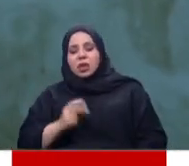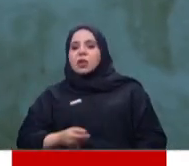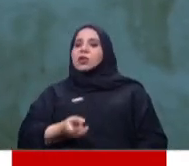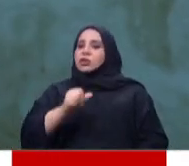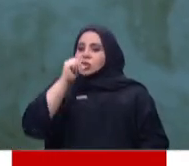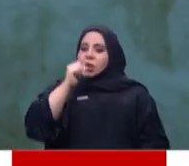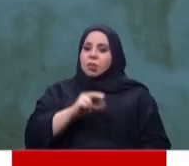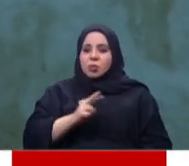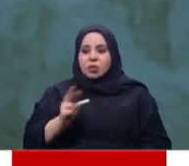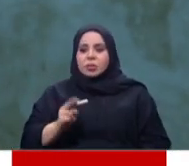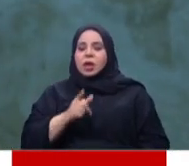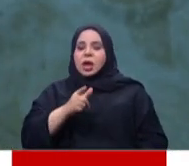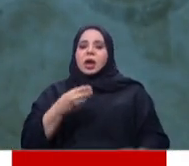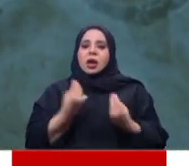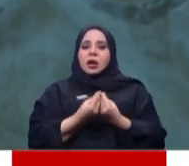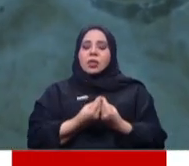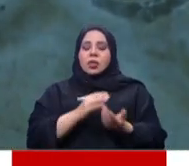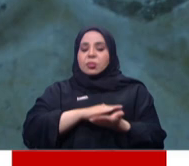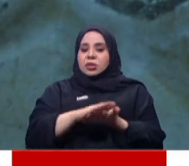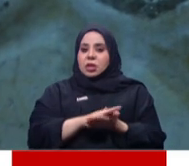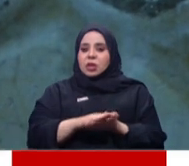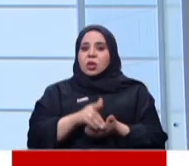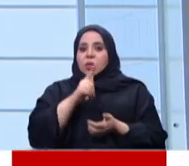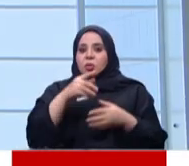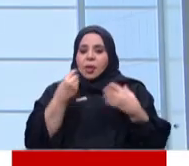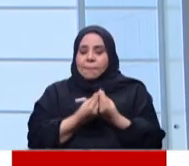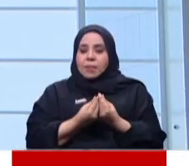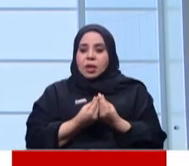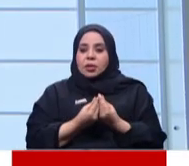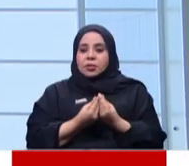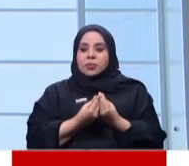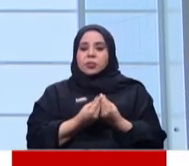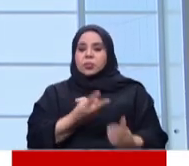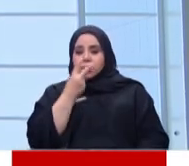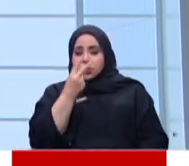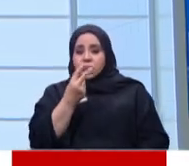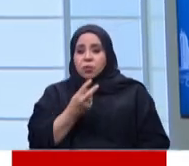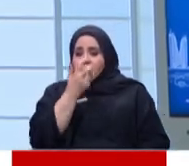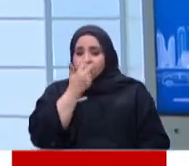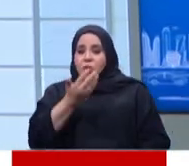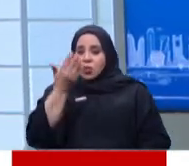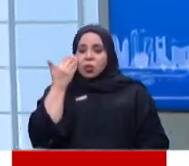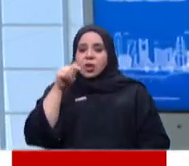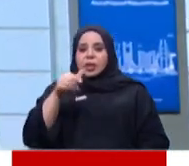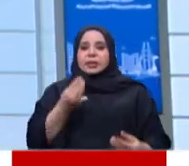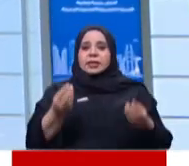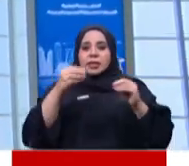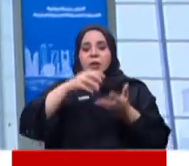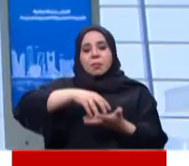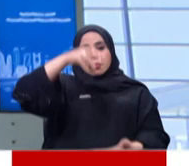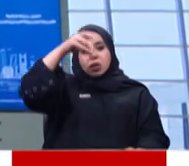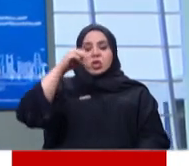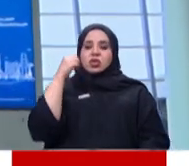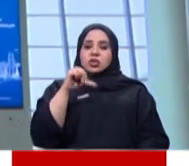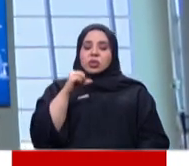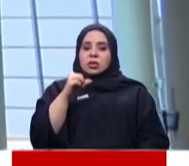أيضا معرضا فنيا ومسرحا. وبالشراكة مع هيئة البحرين للثقافة والآثار، سيقدم مبنى المسافرين الجديد